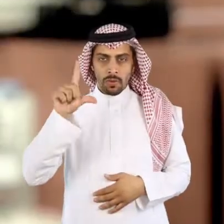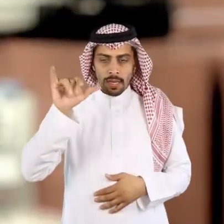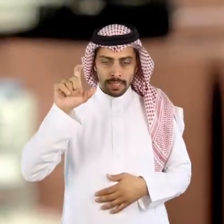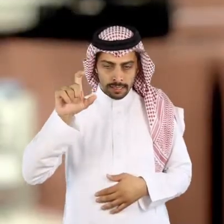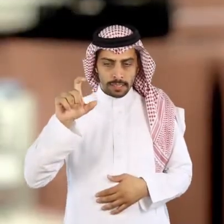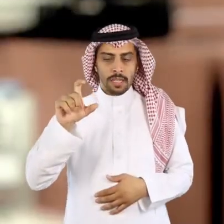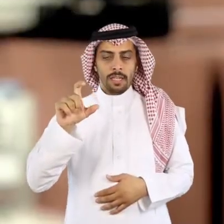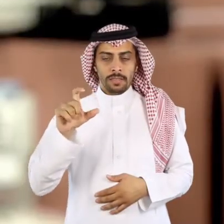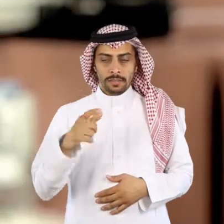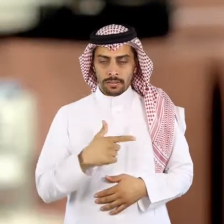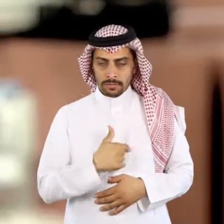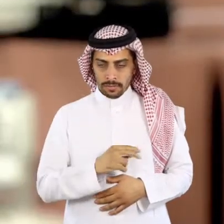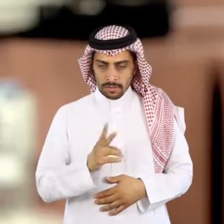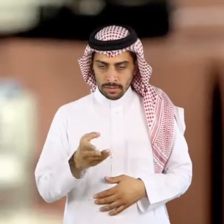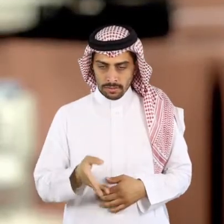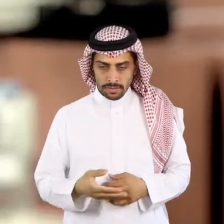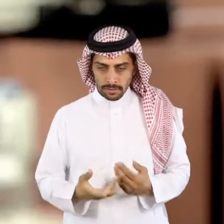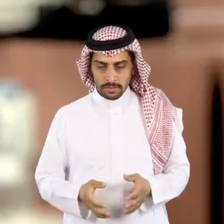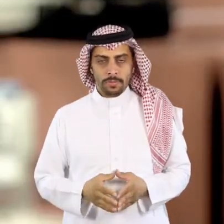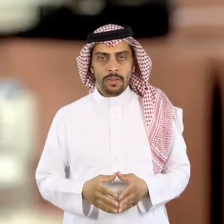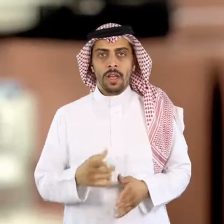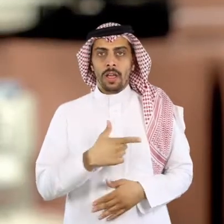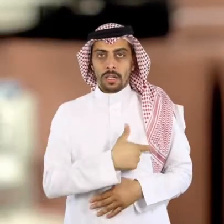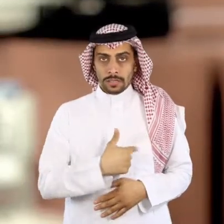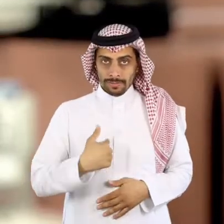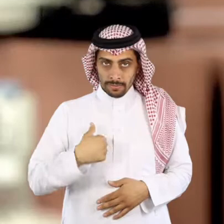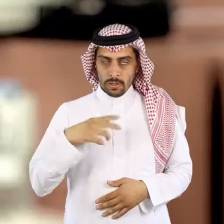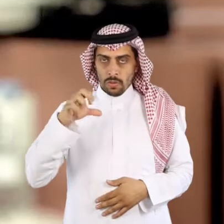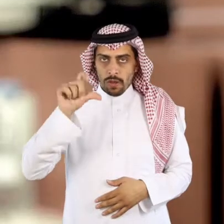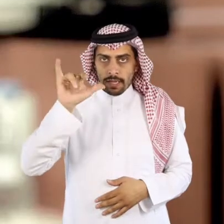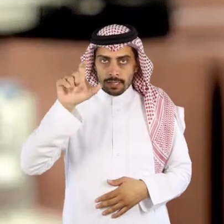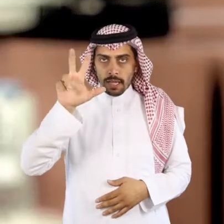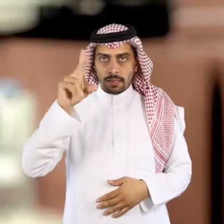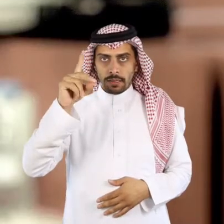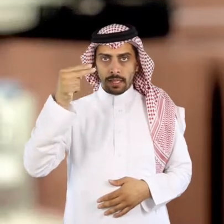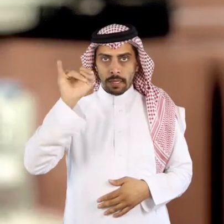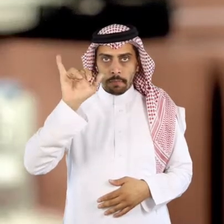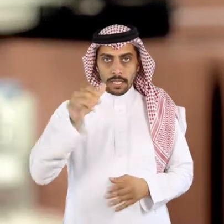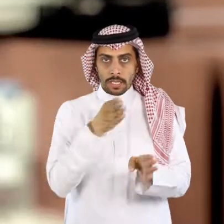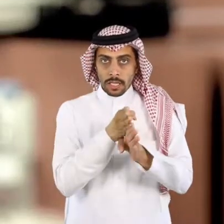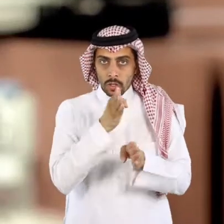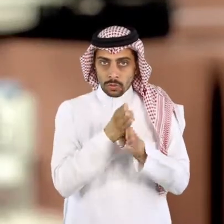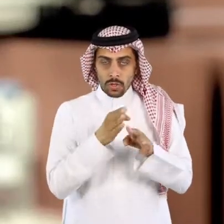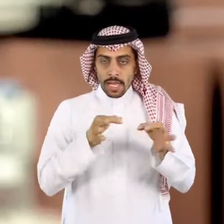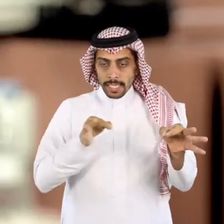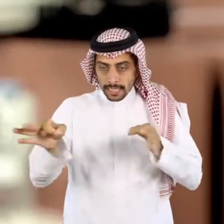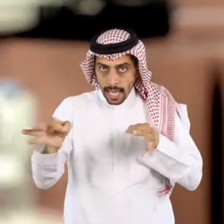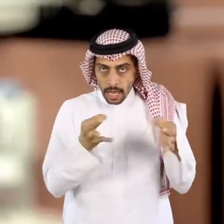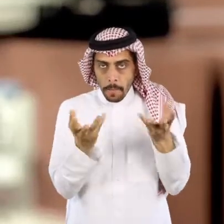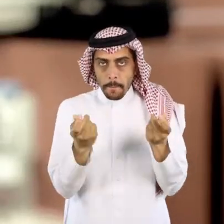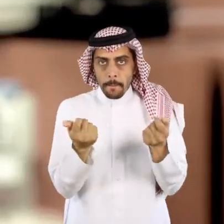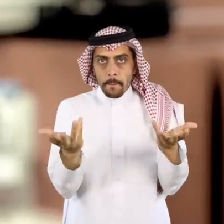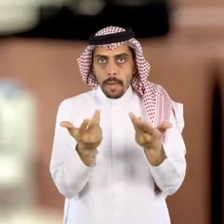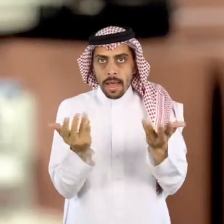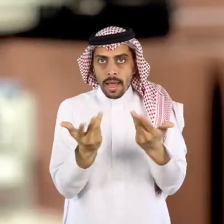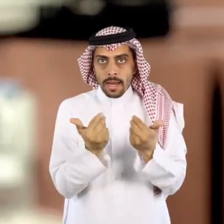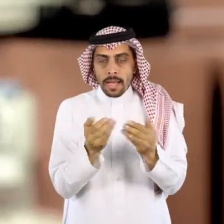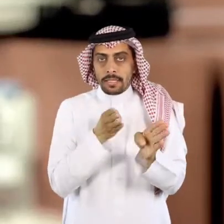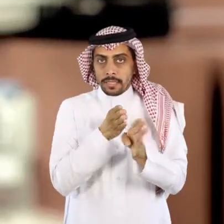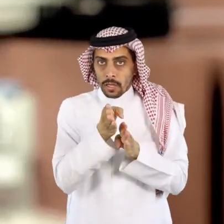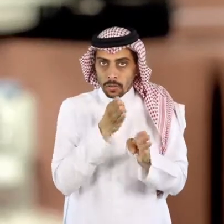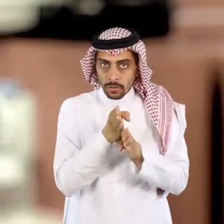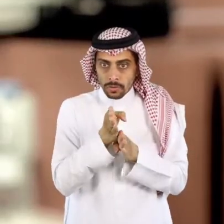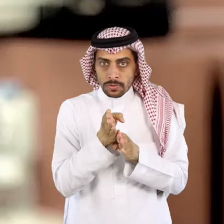طيب عمري 31 سنة، تخصصي إدارة مالية، متخصص